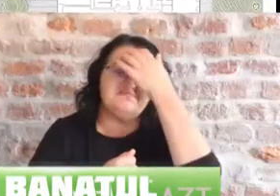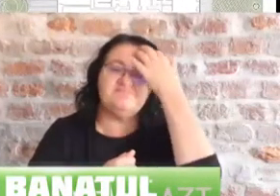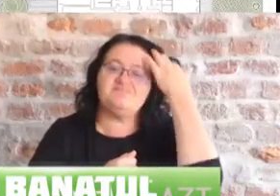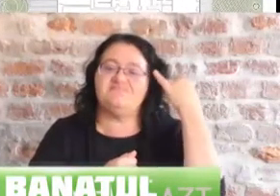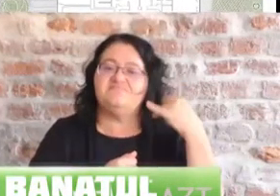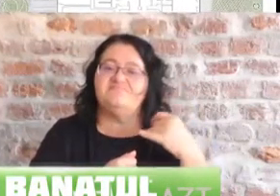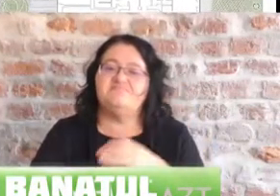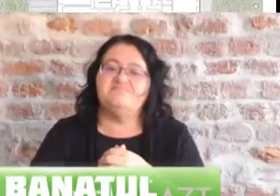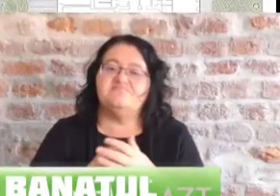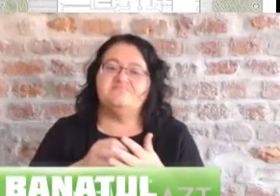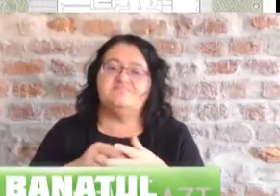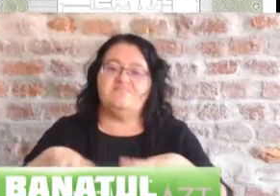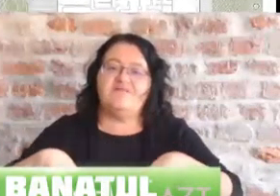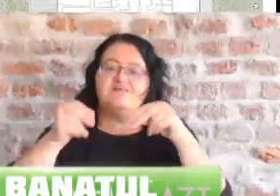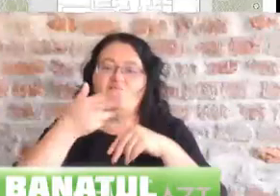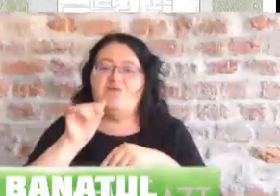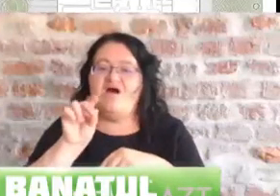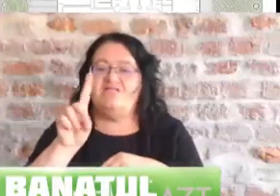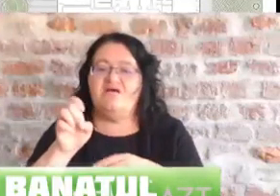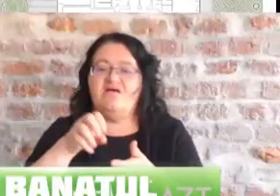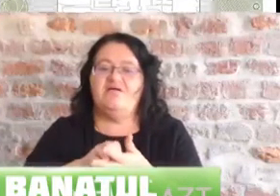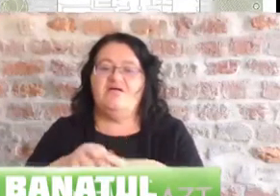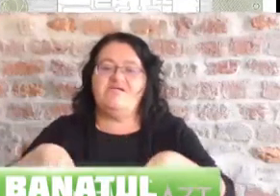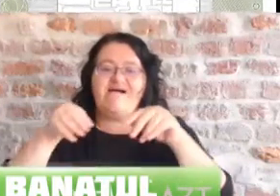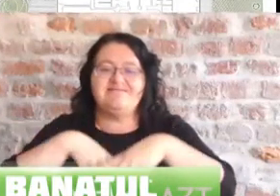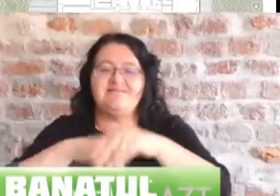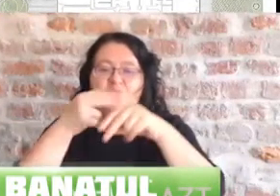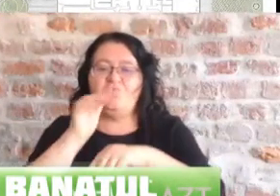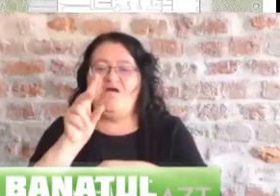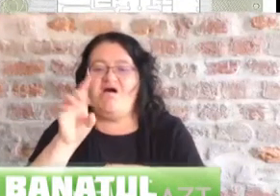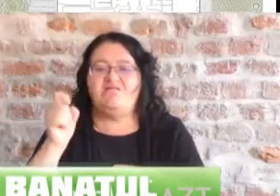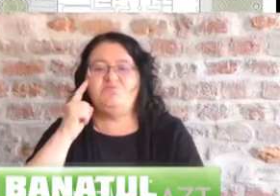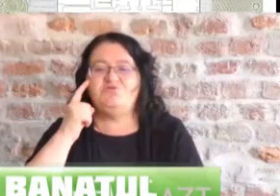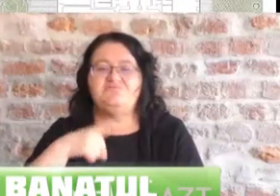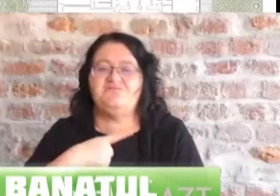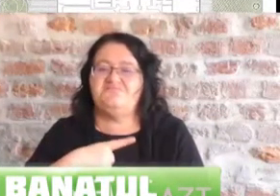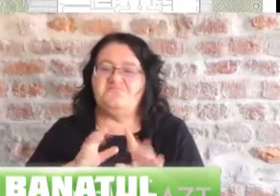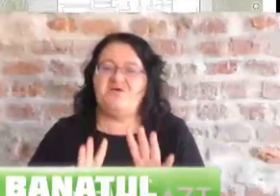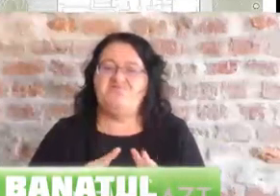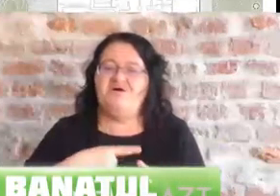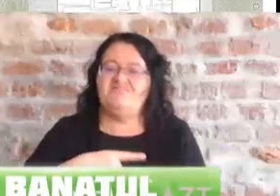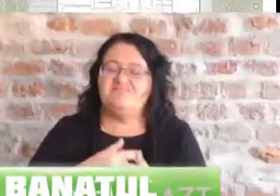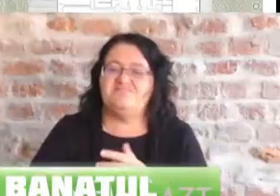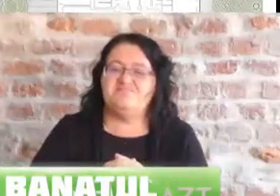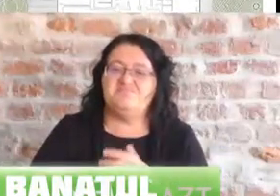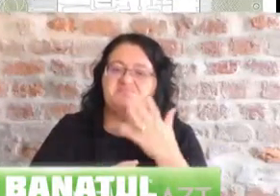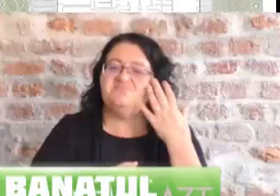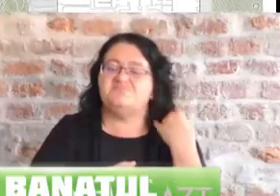să dai pe zona cu Castelul Huniade. Castelul Huniade, după cum știți și acum, este așa